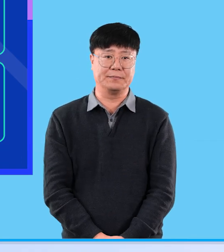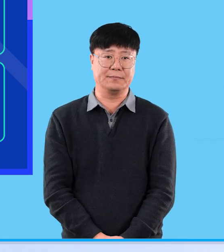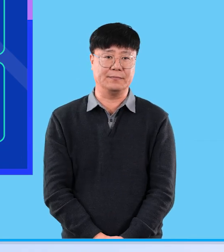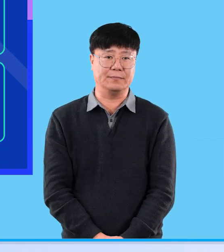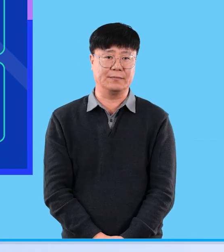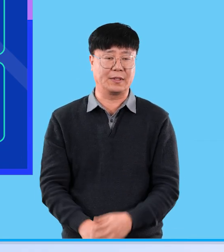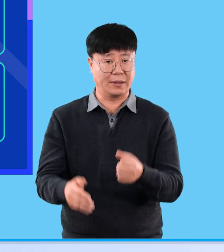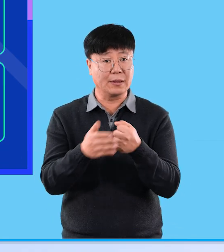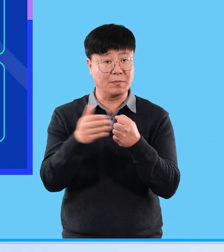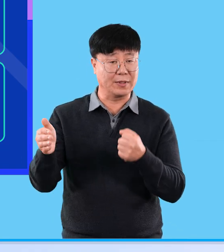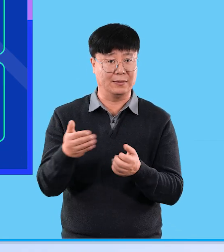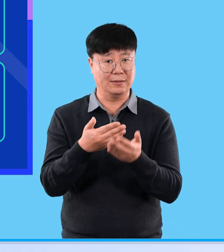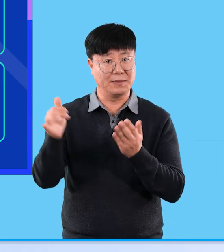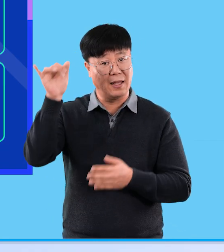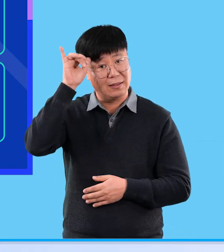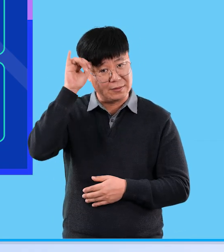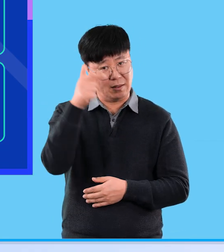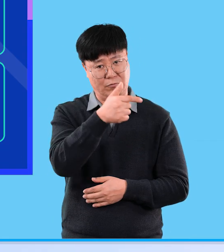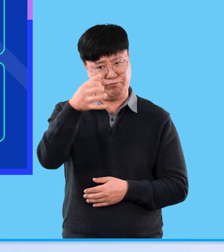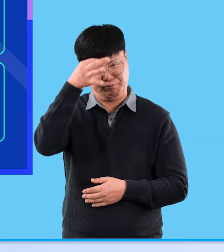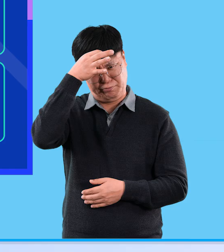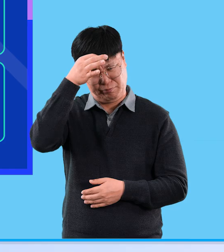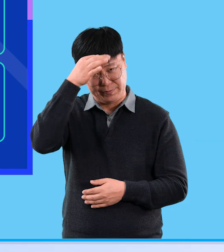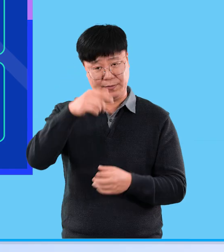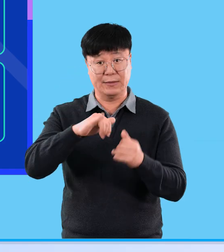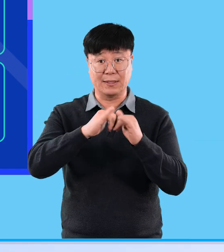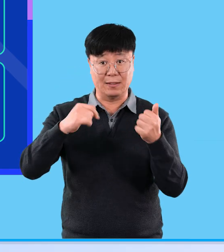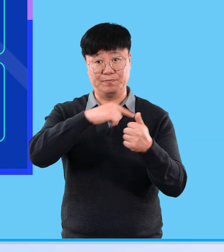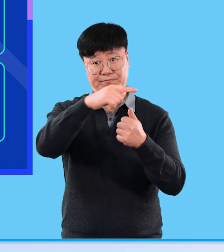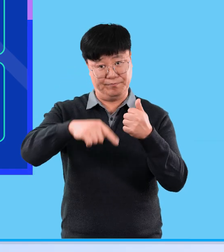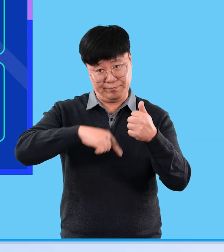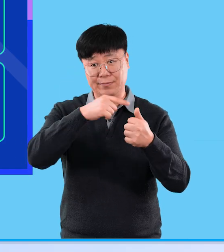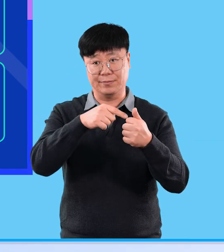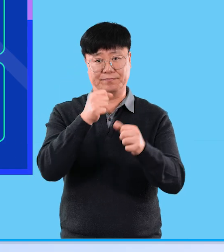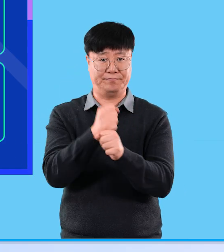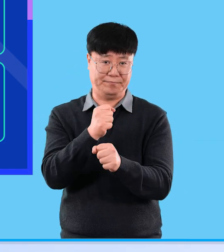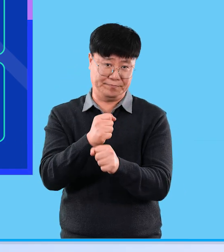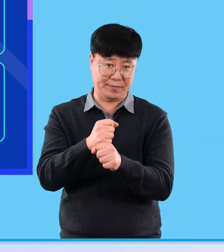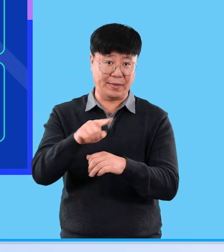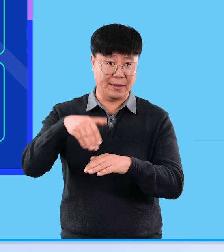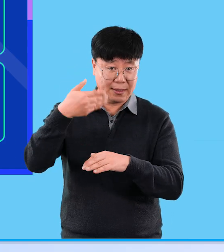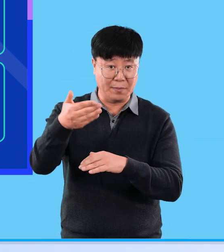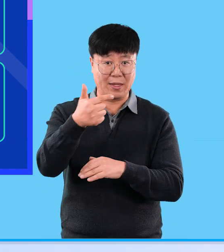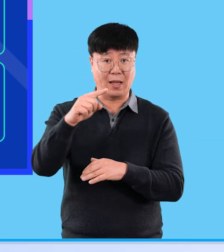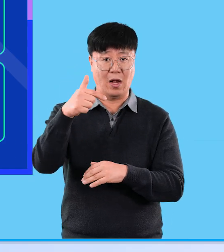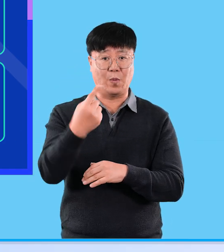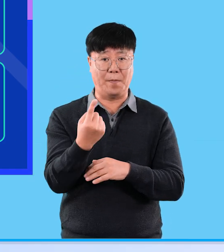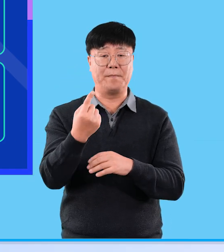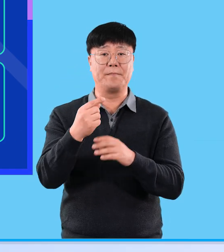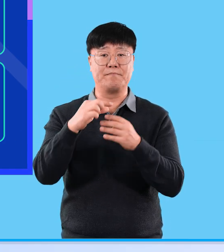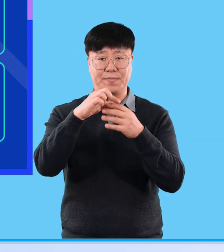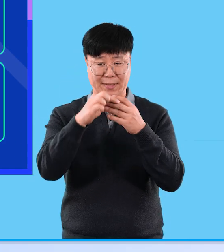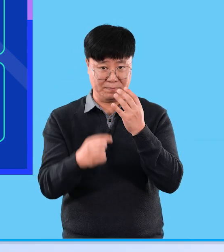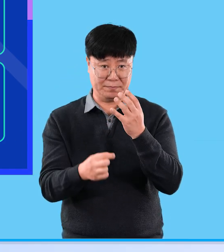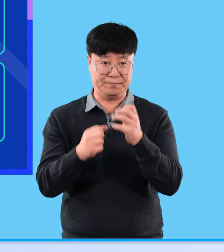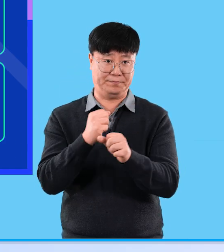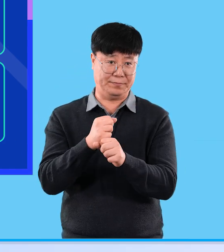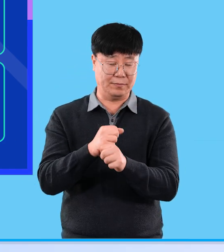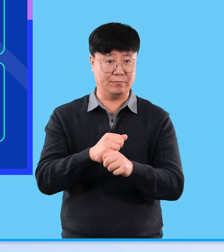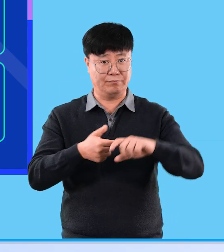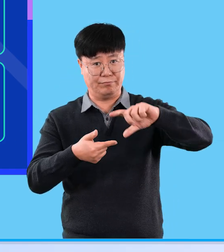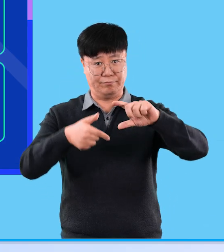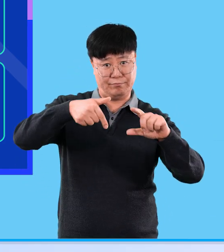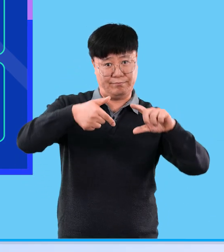그래서 미드저니에서 아주 퀄리티 있는 캐릭터를 만들고 그 다음 나노 바나나에 가서